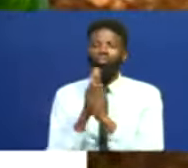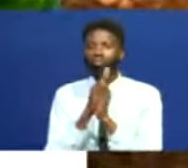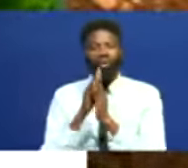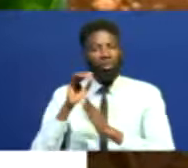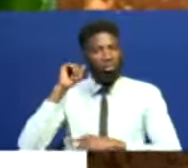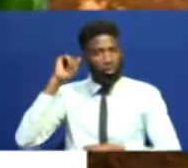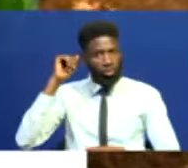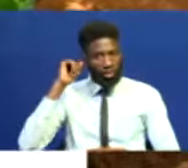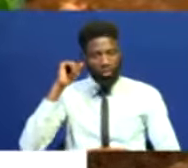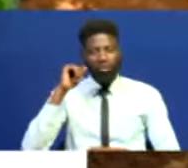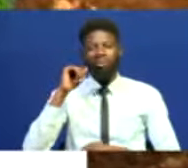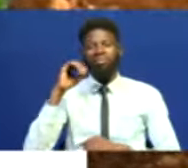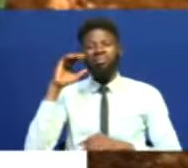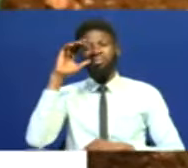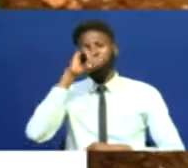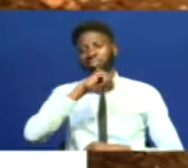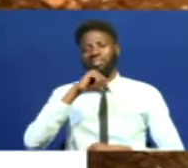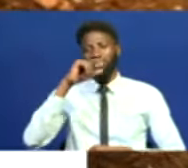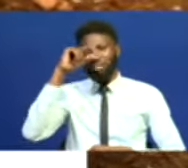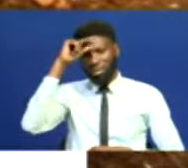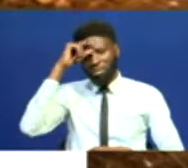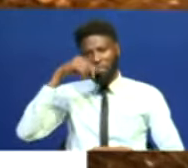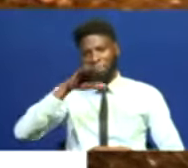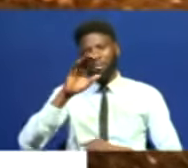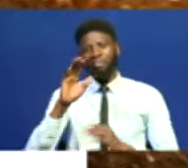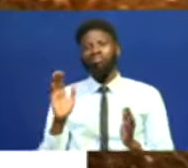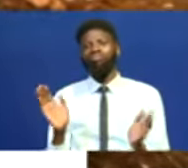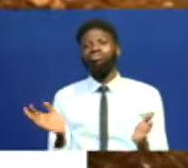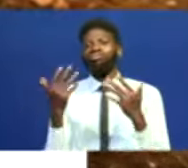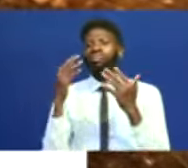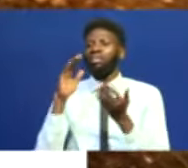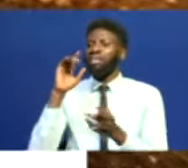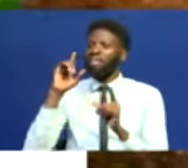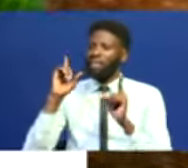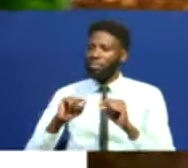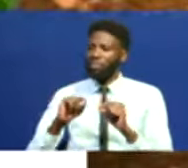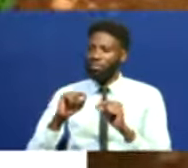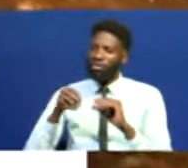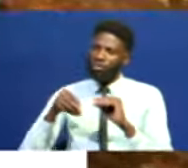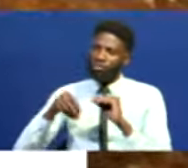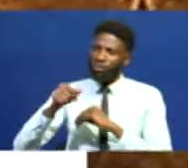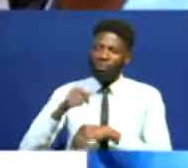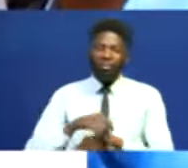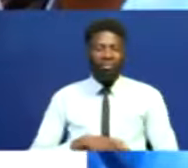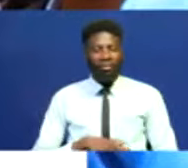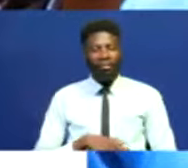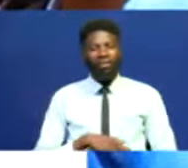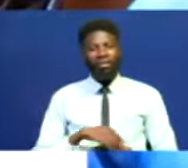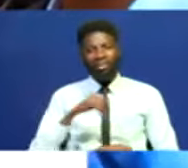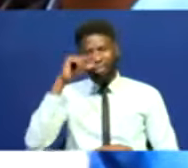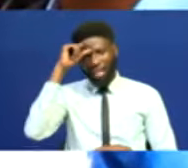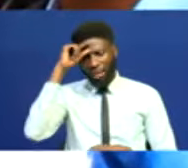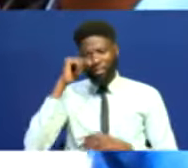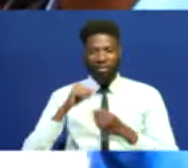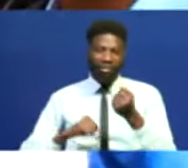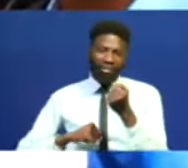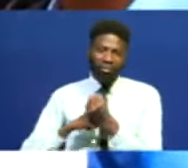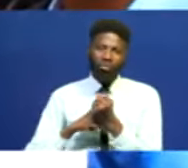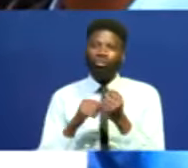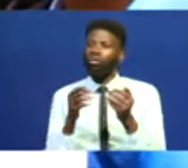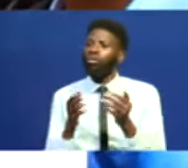serikali. Kuna misaada mingi, kuna njia nyingi serikali inawapanga ili